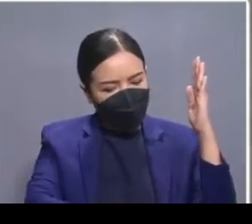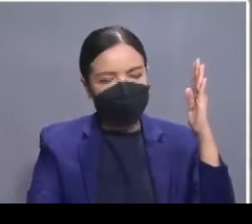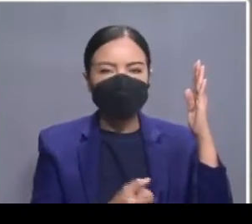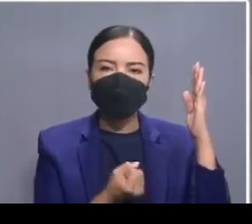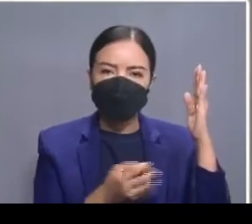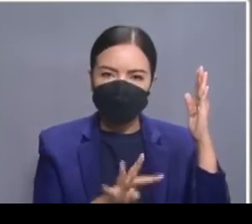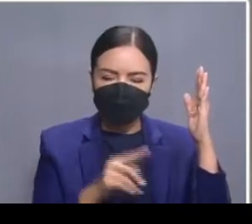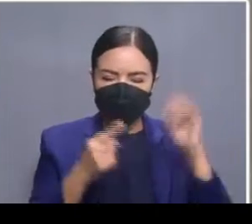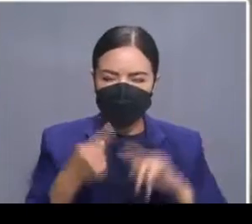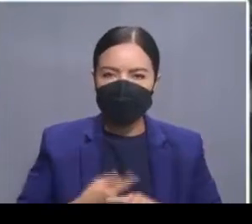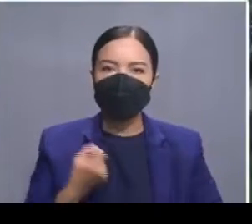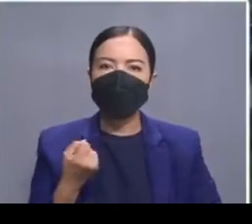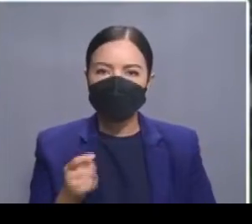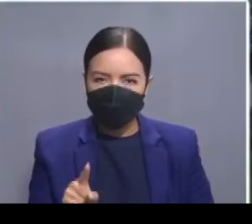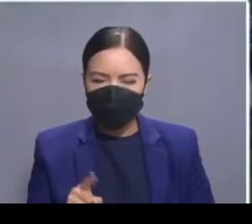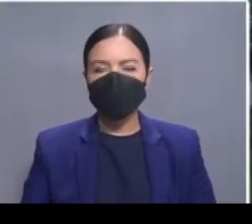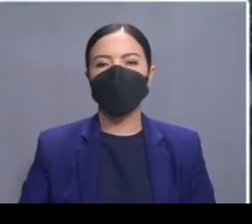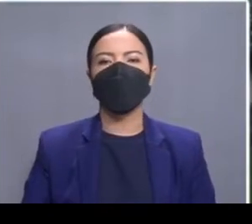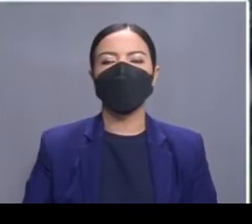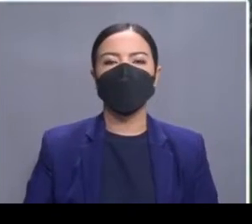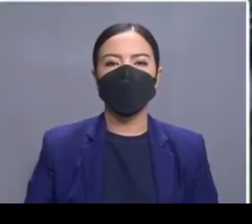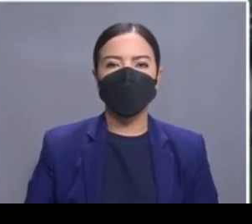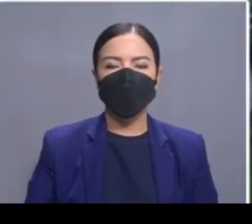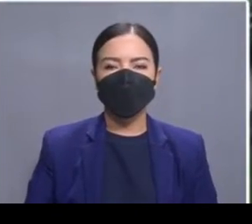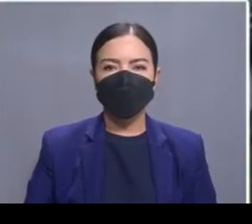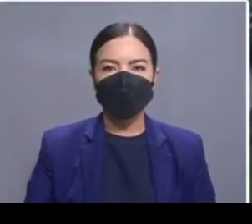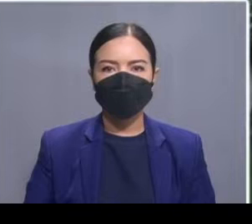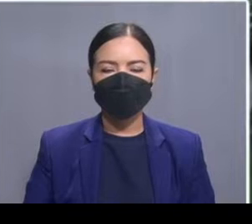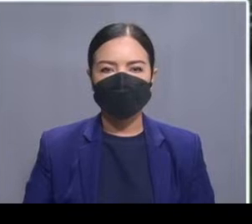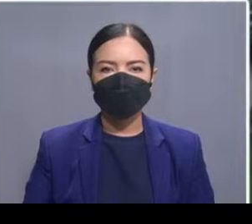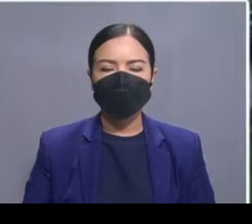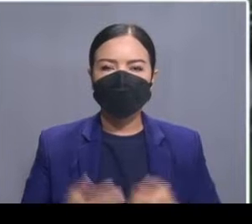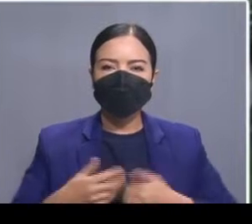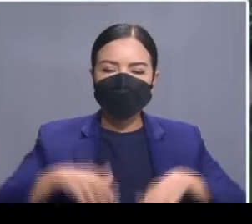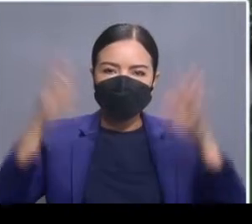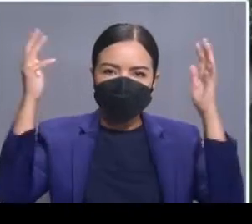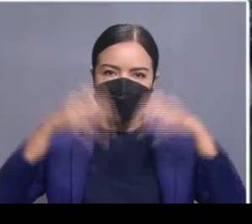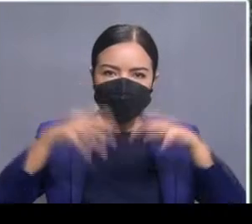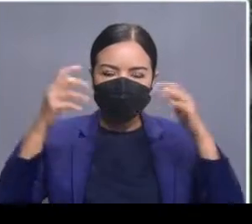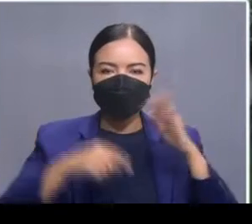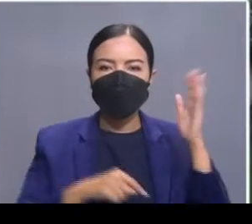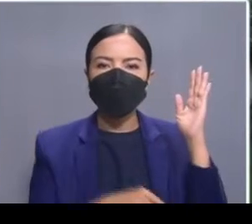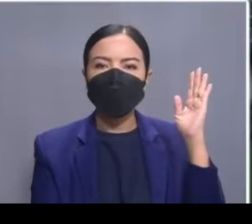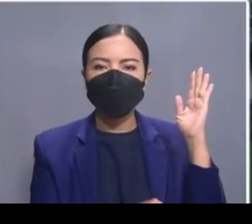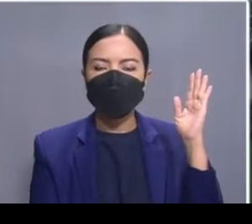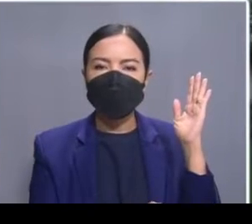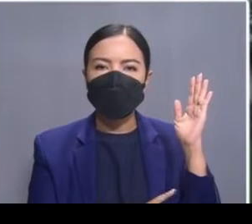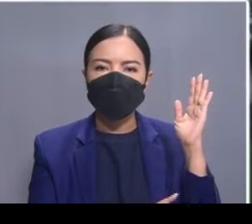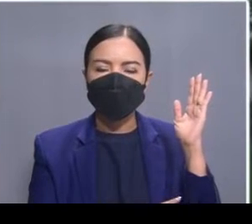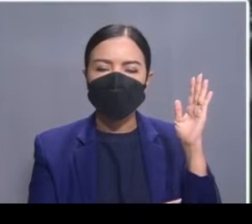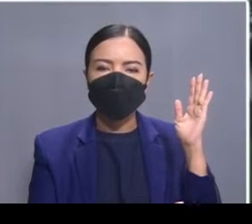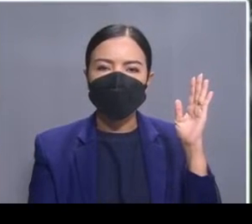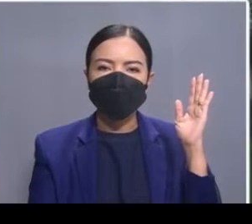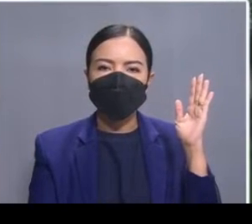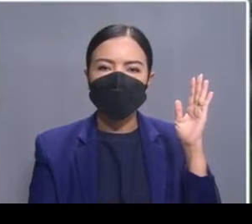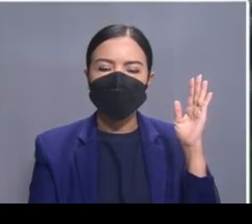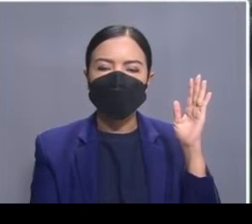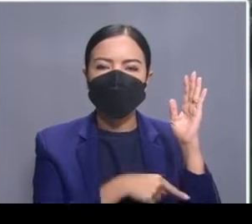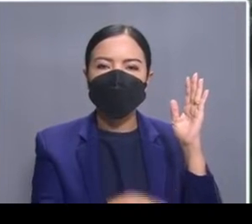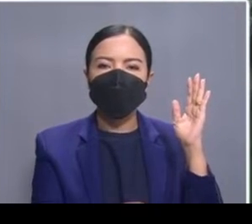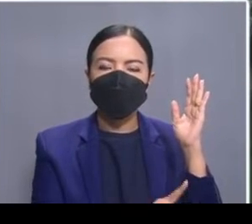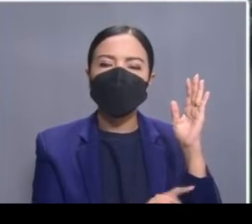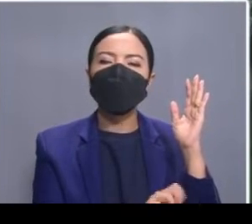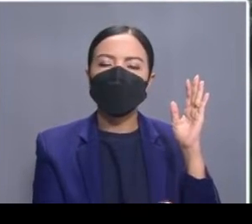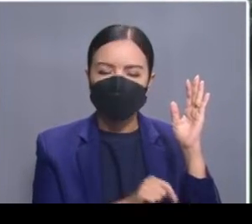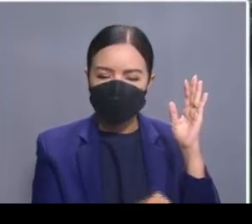โดนไปเพราะฉันต้องเตรียมรับมือกันหน่อยนะฮะบริเวณที่ตกหนักนี่นะครับและก็ใต้รถฝั่งพัทลุง